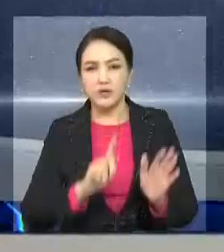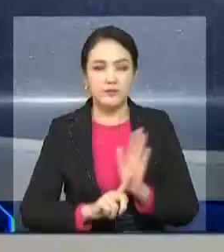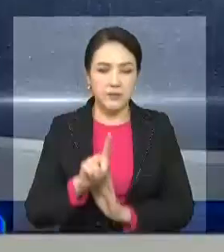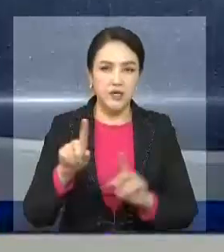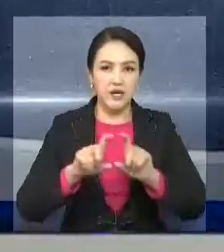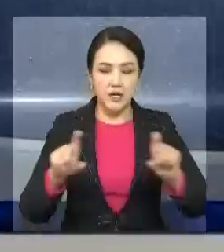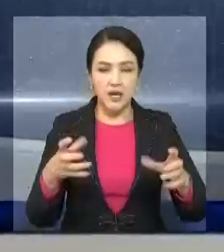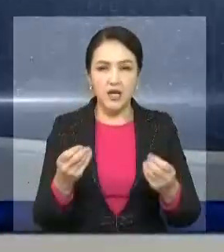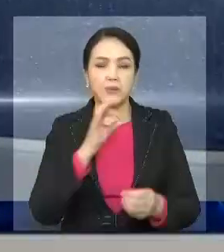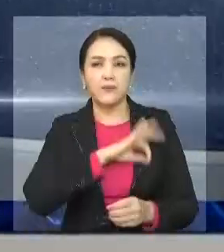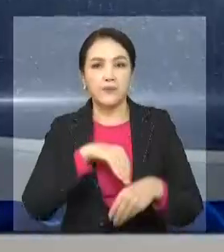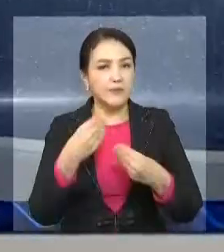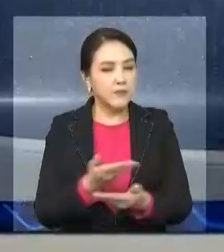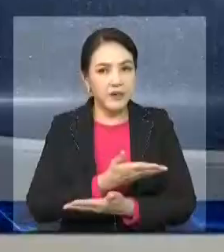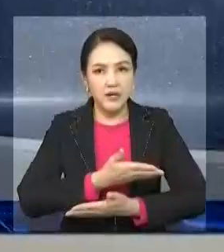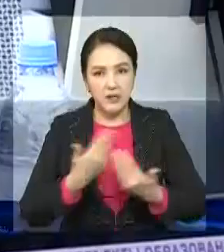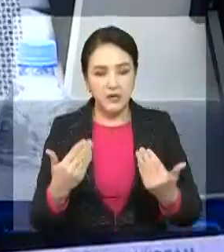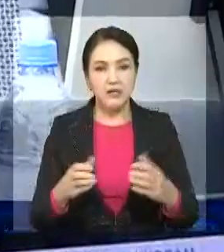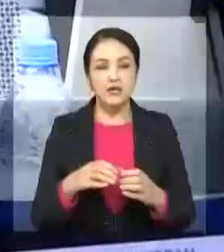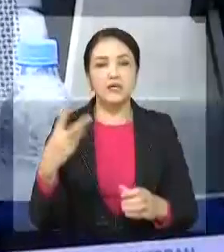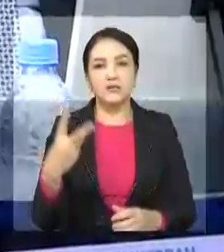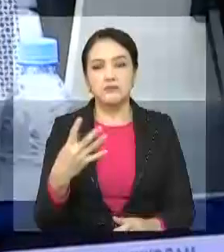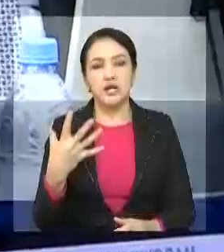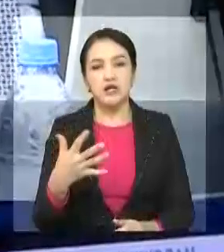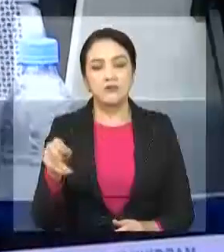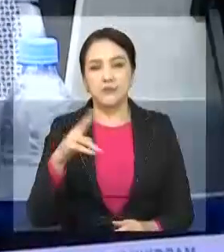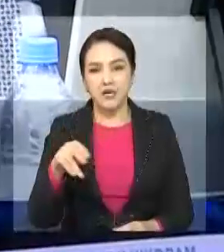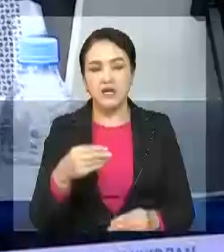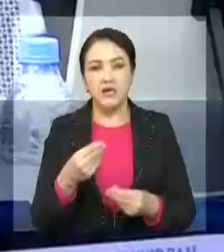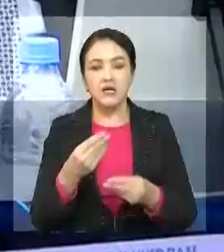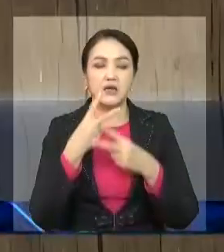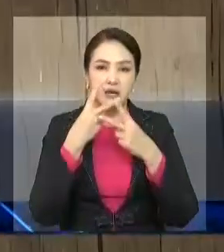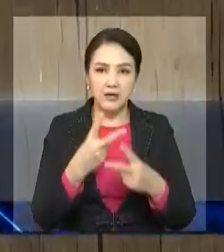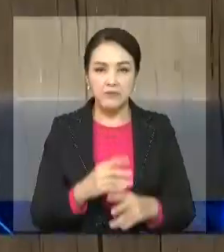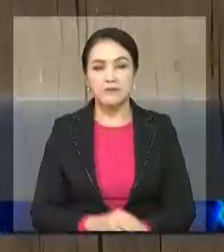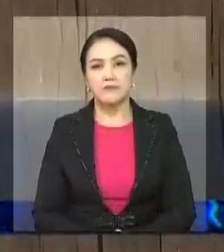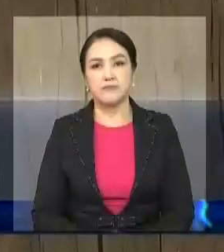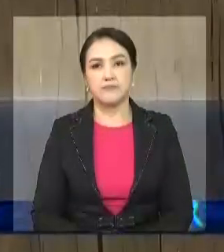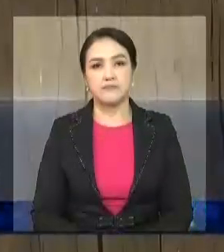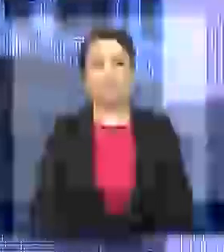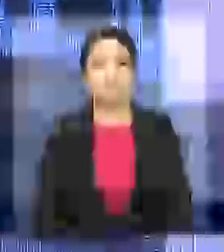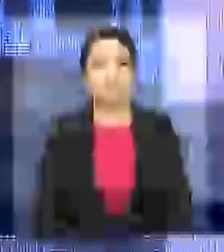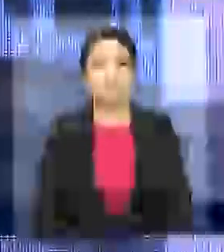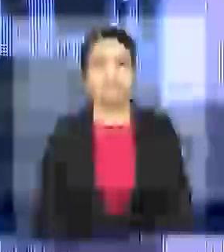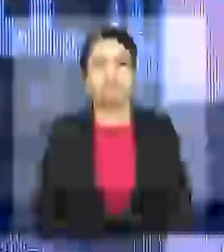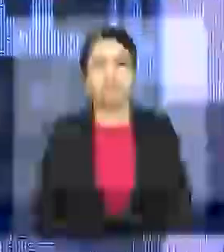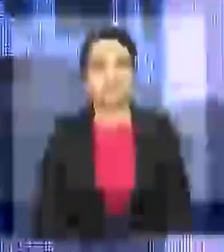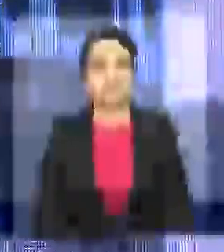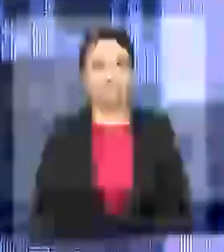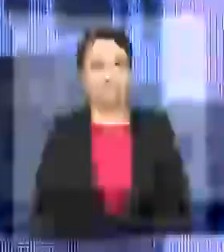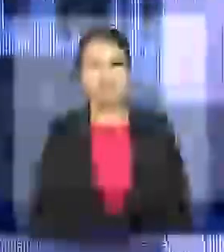басталғанмен әлі қолданысқа берілмеді. Жобаға 2,5 миллиард теңге қарастырылған. Отыр не деп айтты?